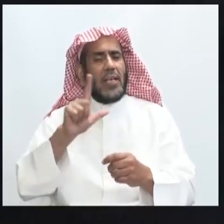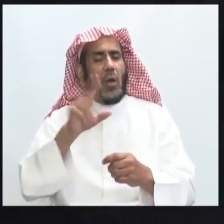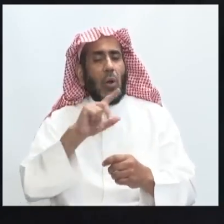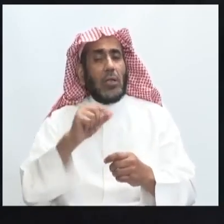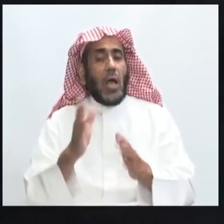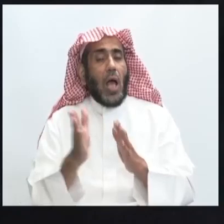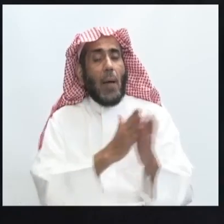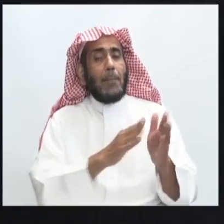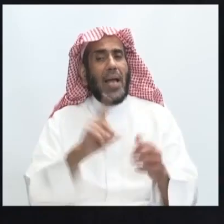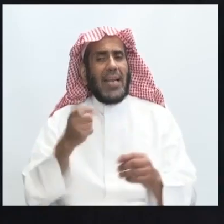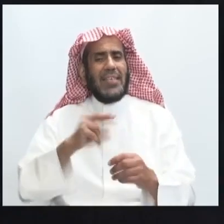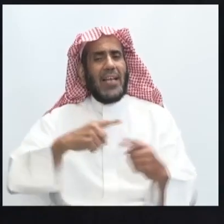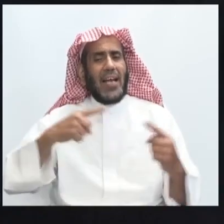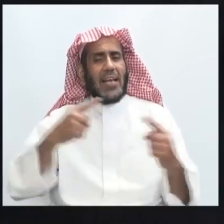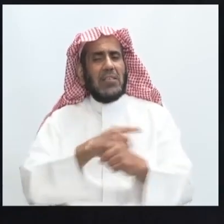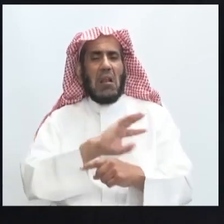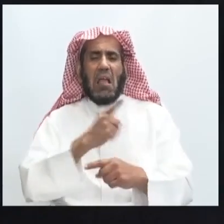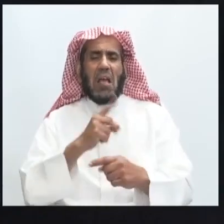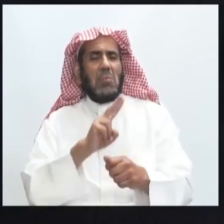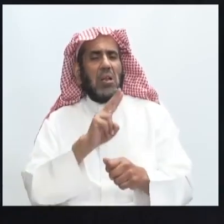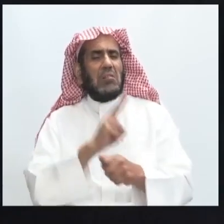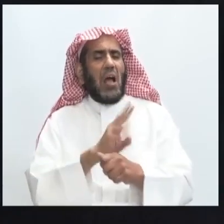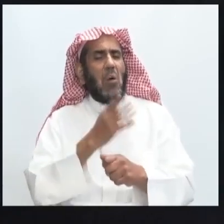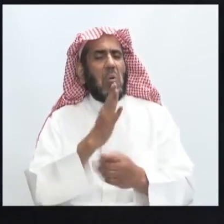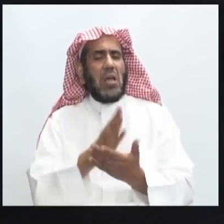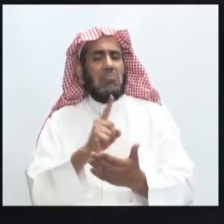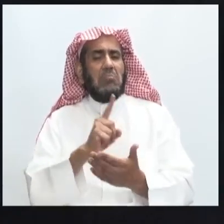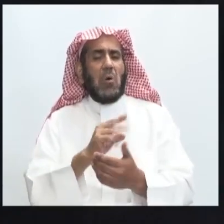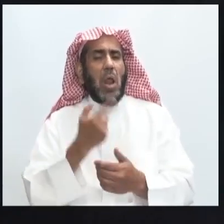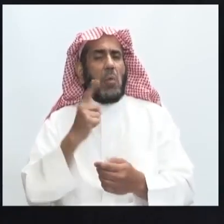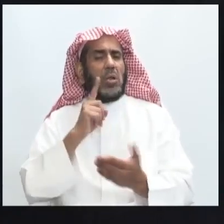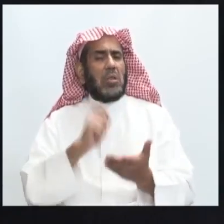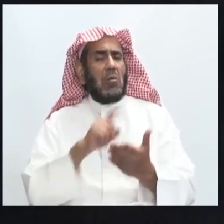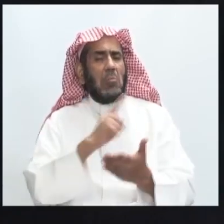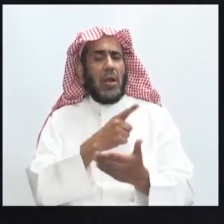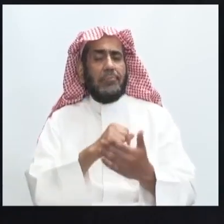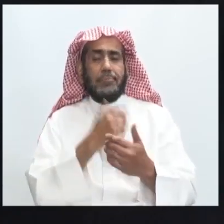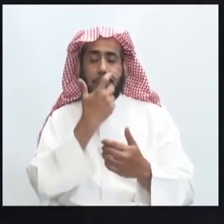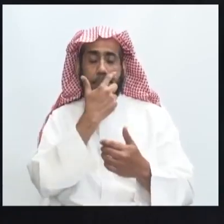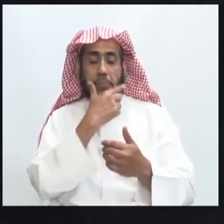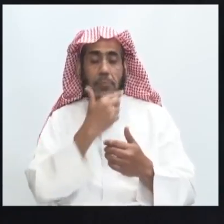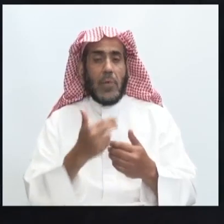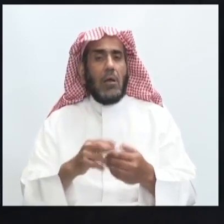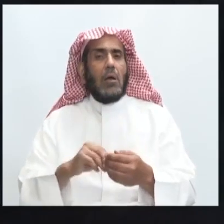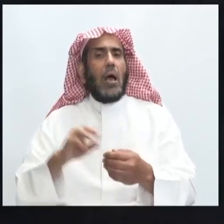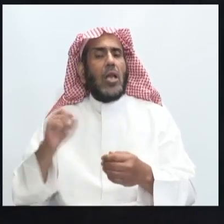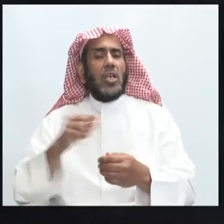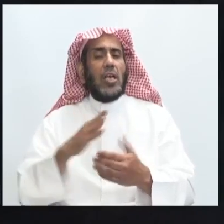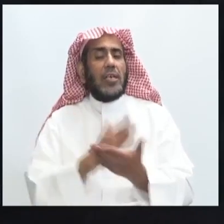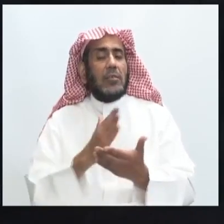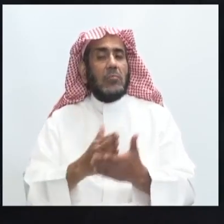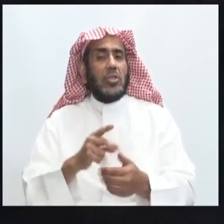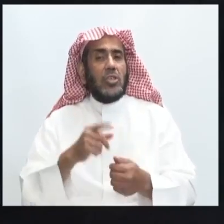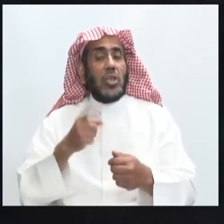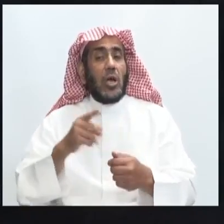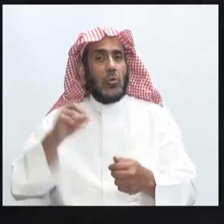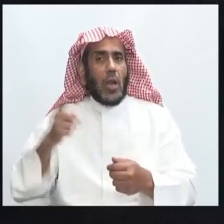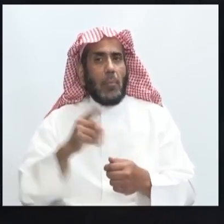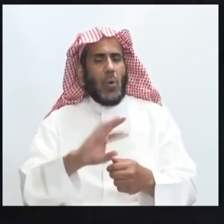الانشاء عكس ذلك الذي لا يحتمل لا صدقا ولا كذب ولا يمكن ان تحكم عليه انشاء ينقسم الى قسمين انشاء طلبي